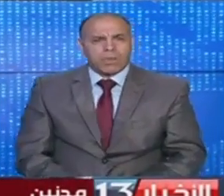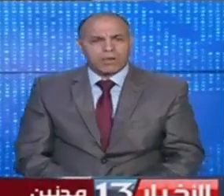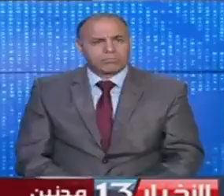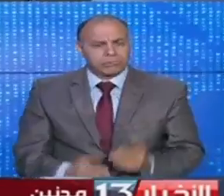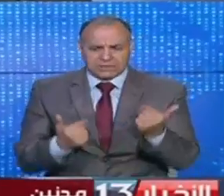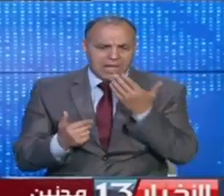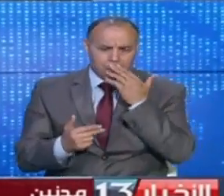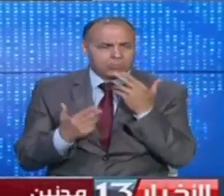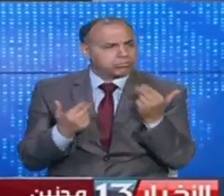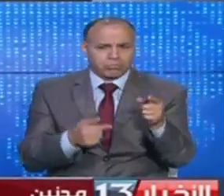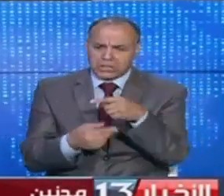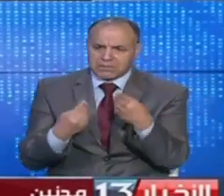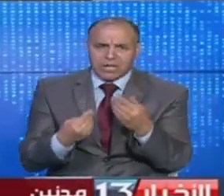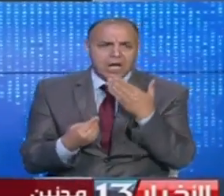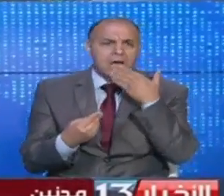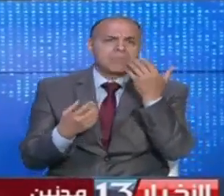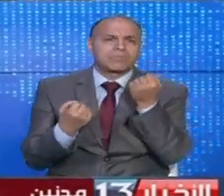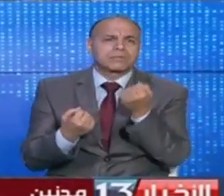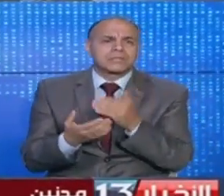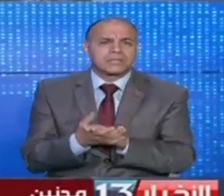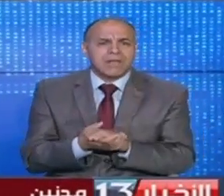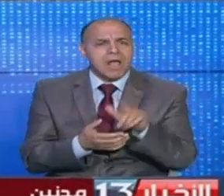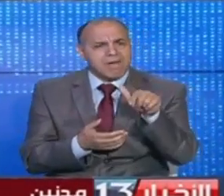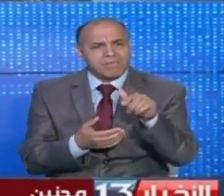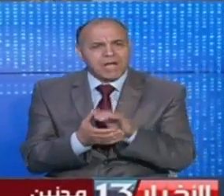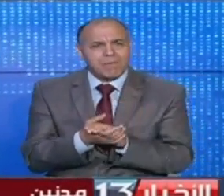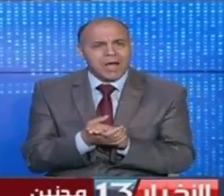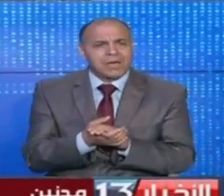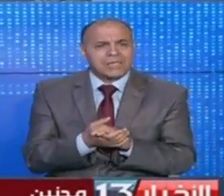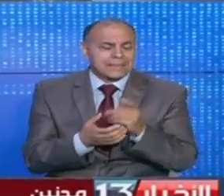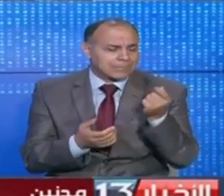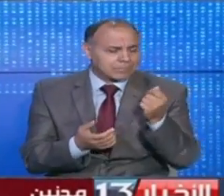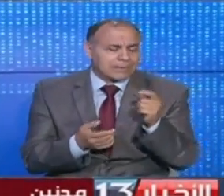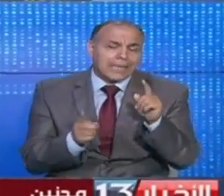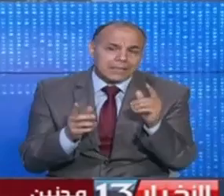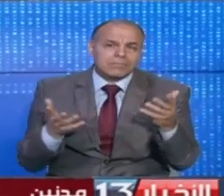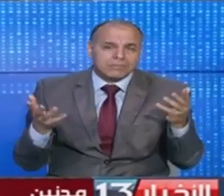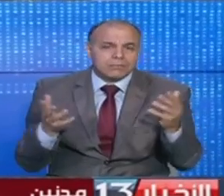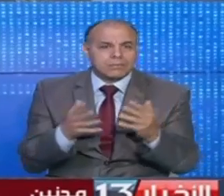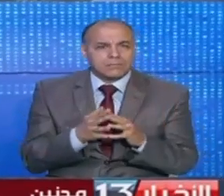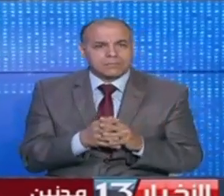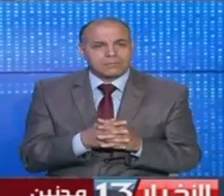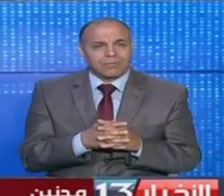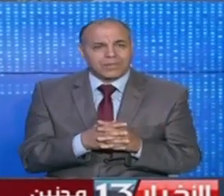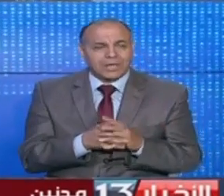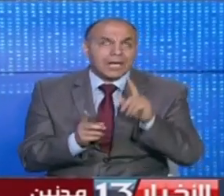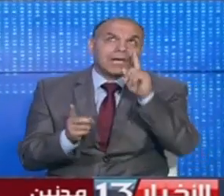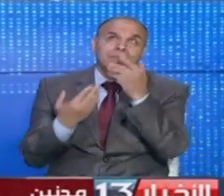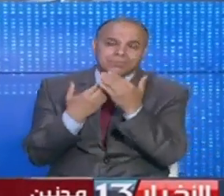صفا لباس، وإن شاء الله ربي ييسر. تم شوية وقاية وكل شيء، ولكن ستر